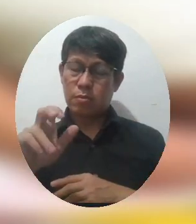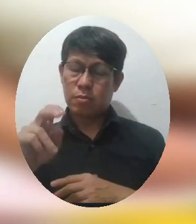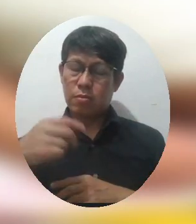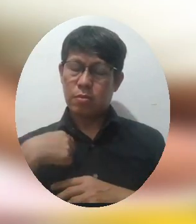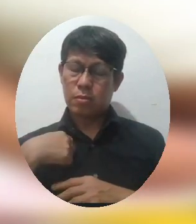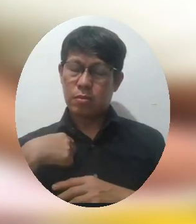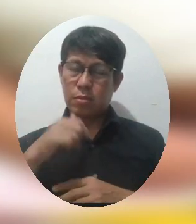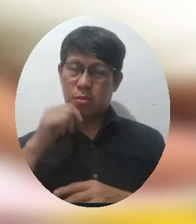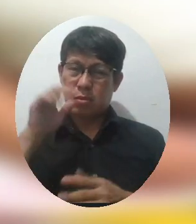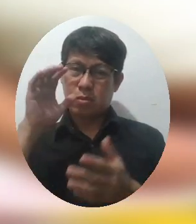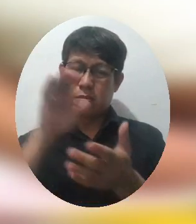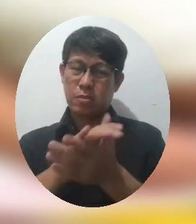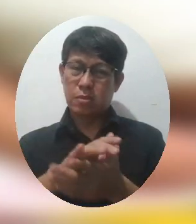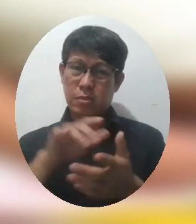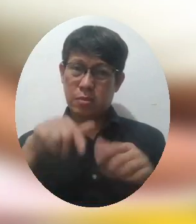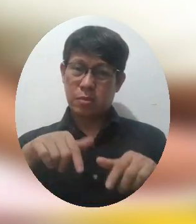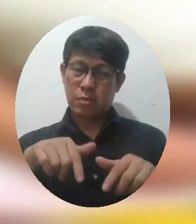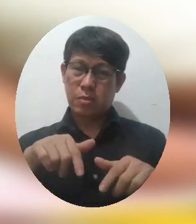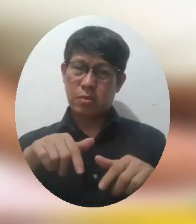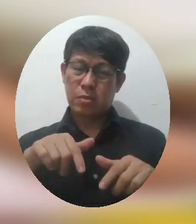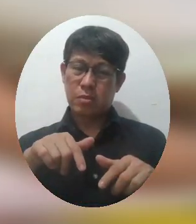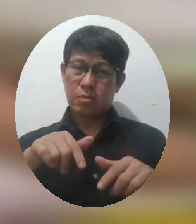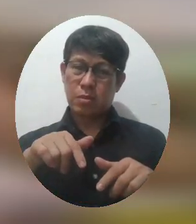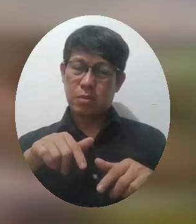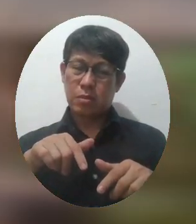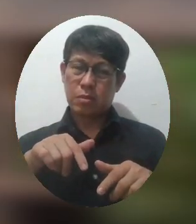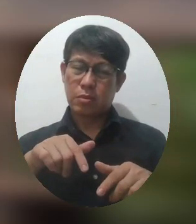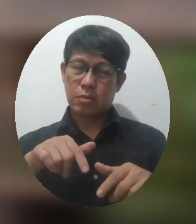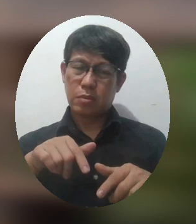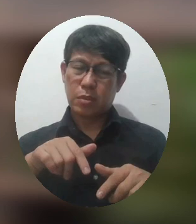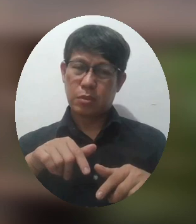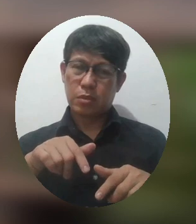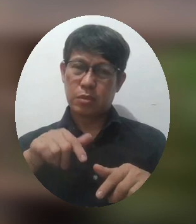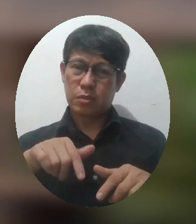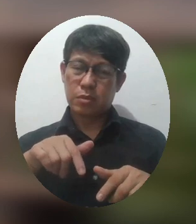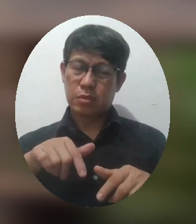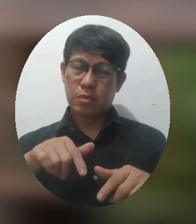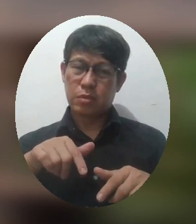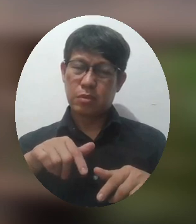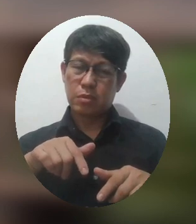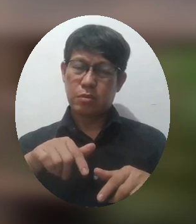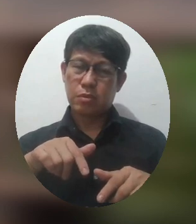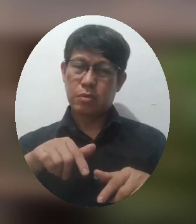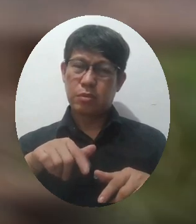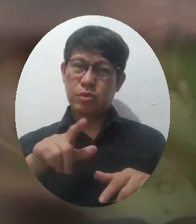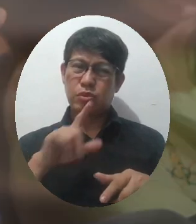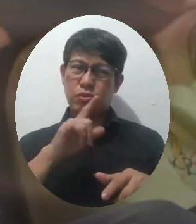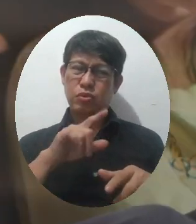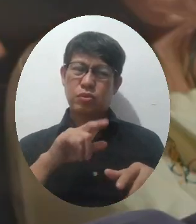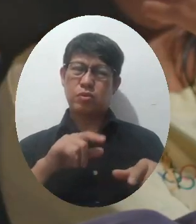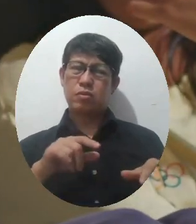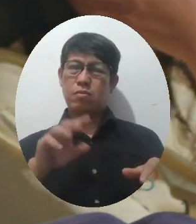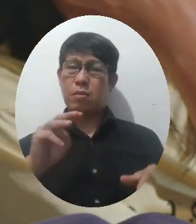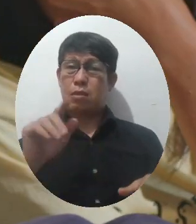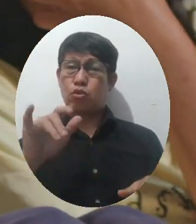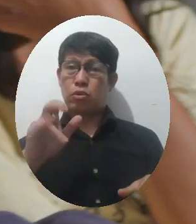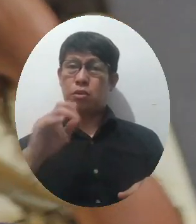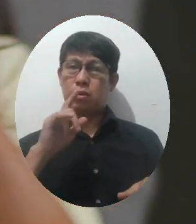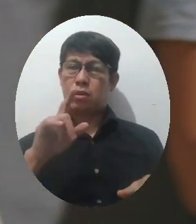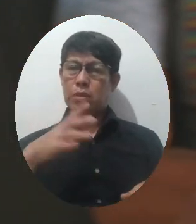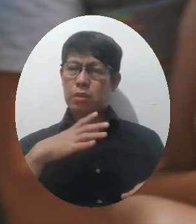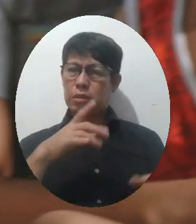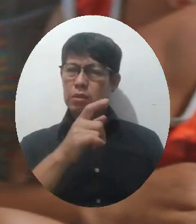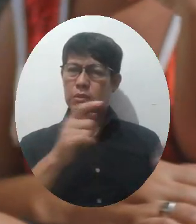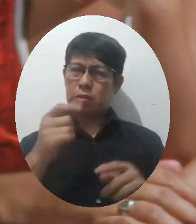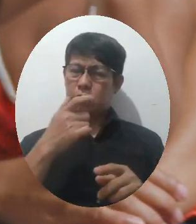yata. Yung mister ko po dito may trabaho sa Bulacan. Bali, nag-stay. Dito na lang din kami nag-ano. Kasi binabaha rin po sa Quezon City.